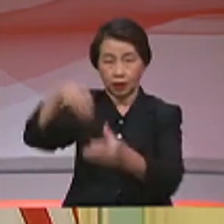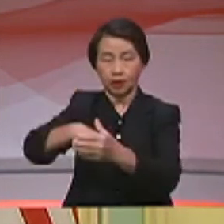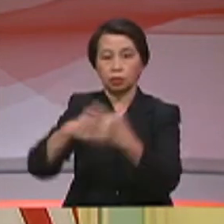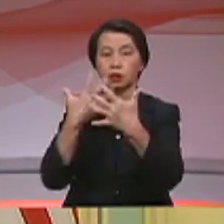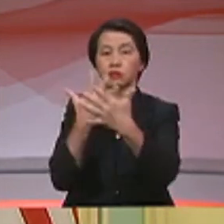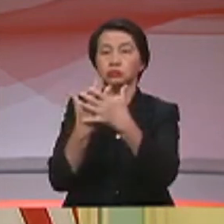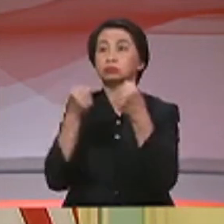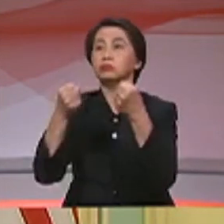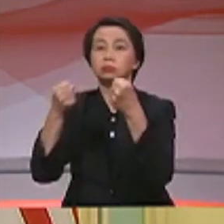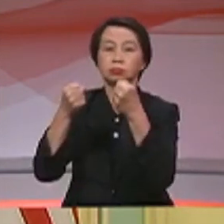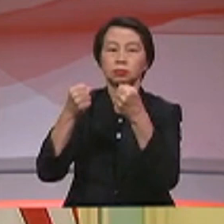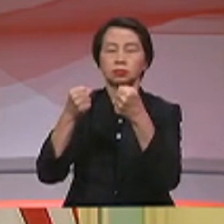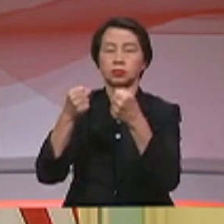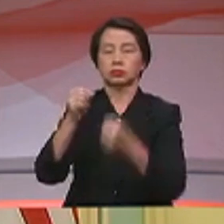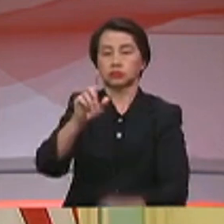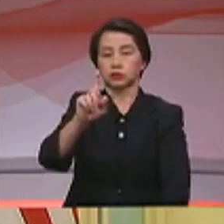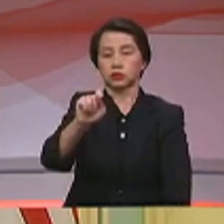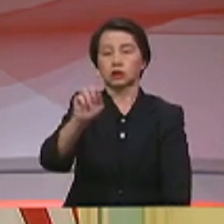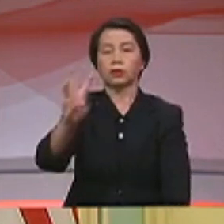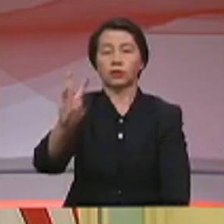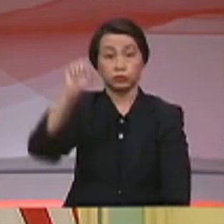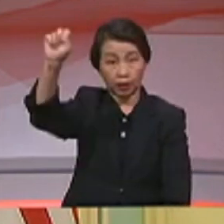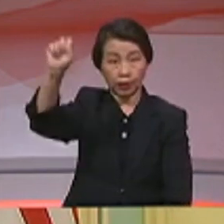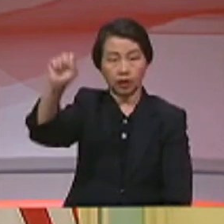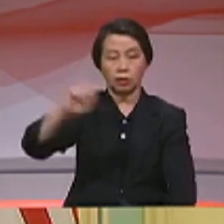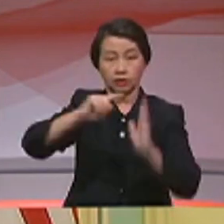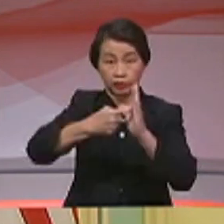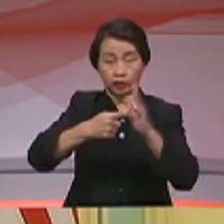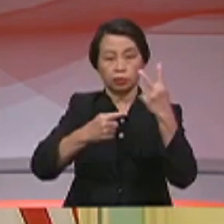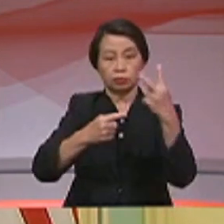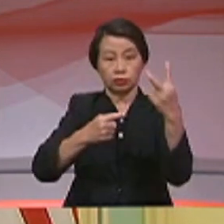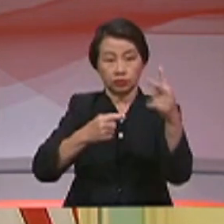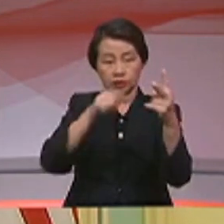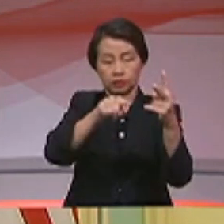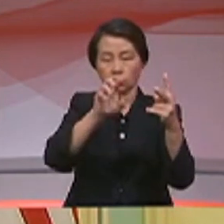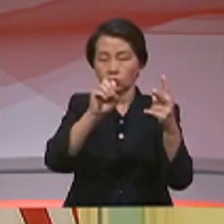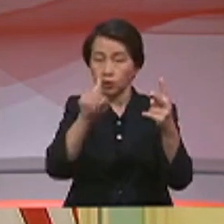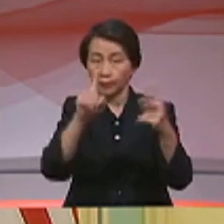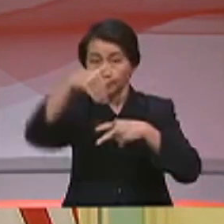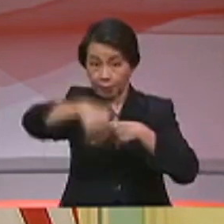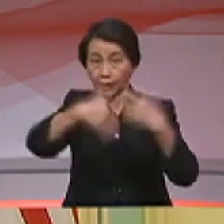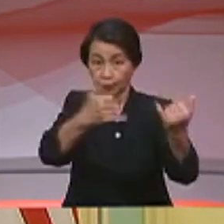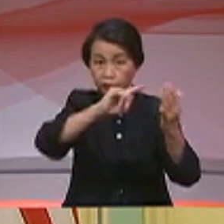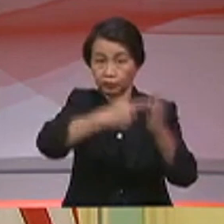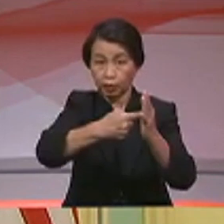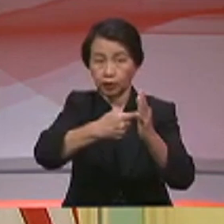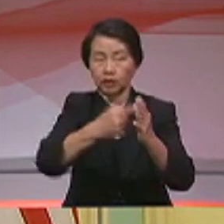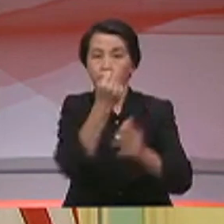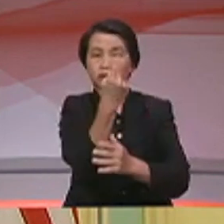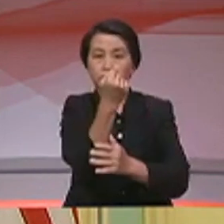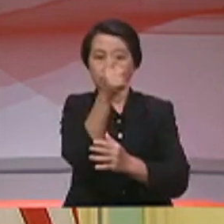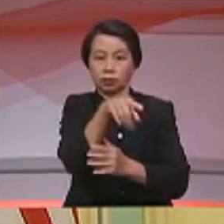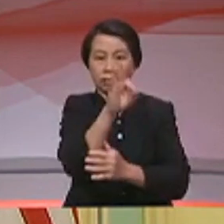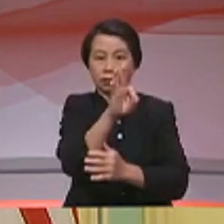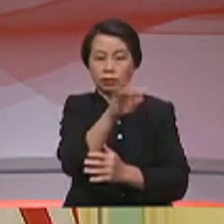Tawau. PKPD ini berkuat kuasa juga jam 12.01 minit malam ini daripada 11